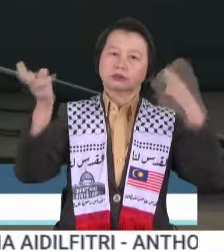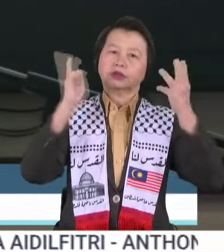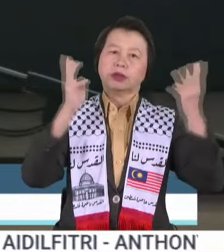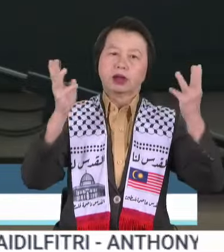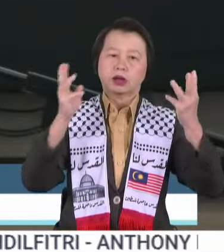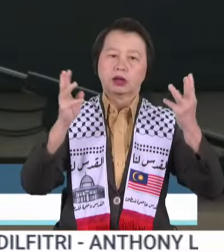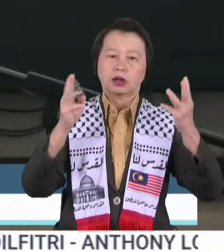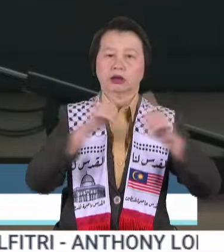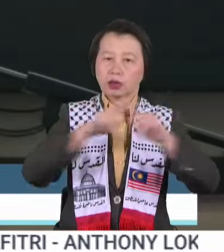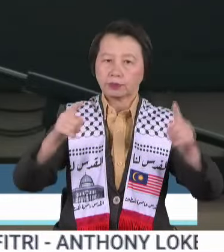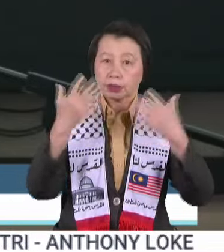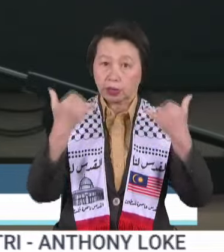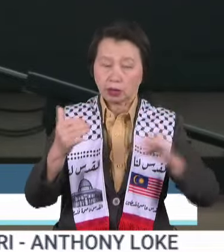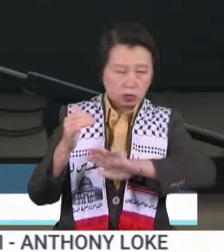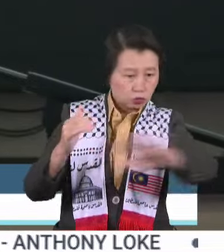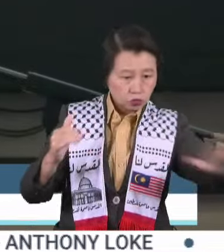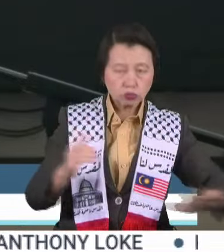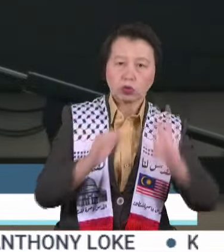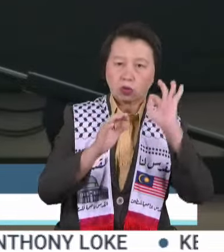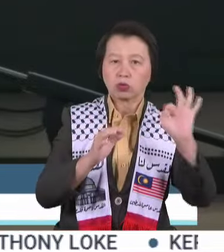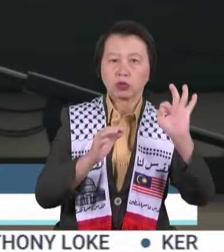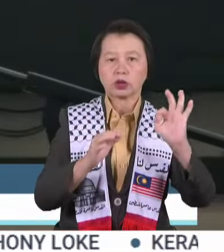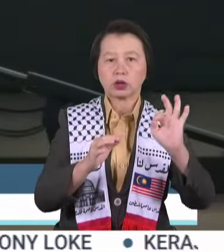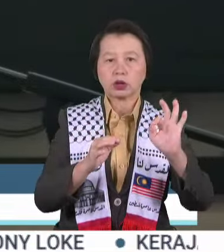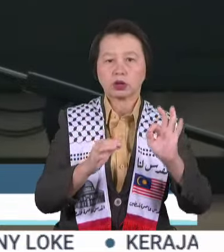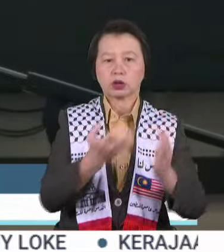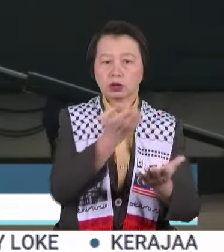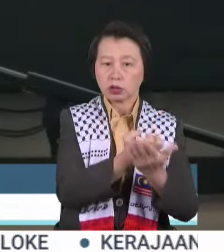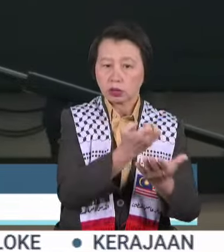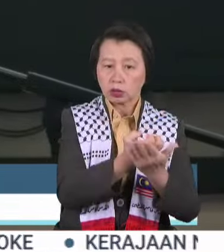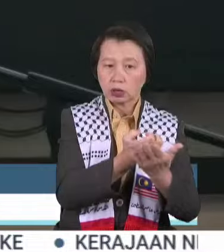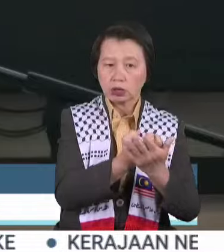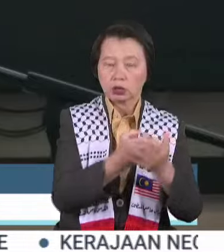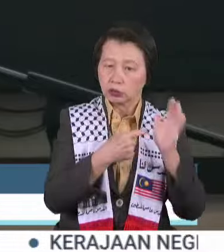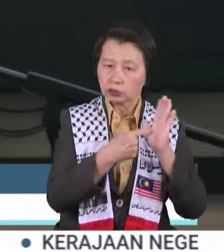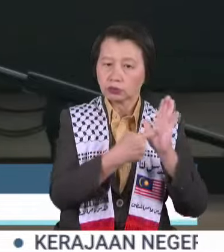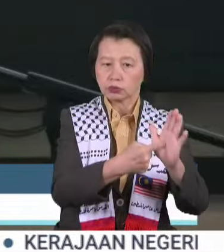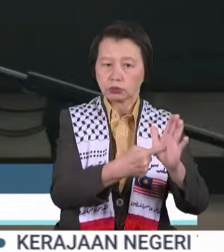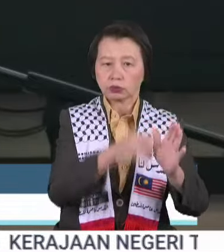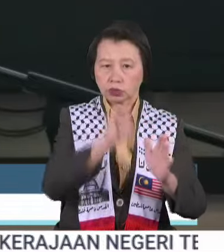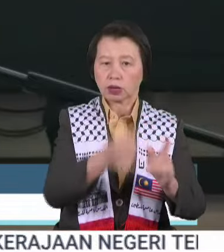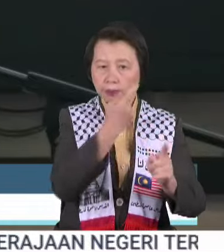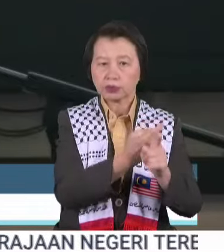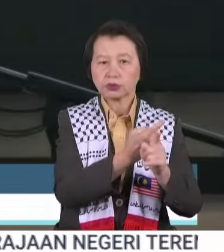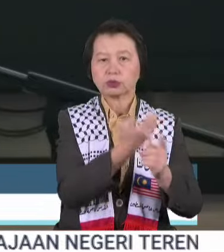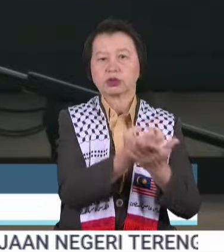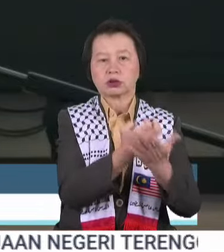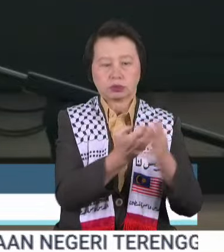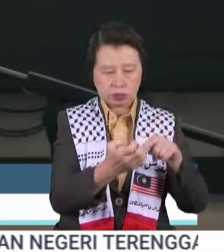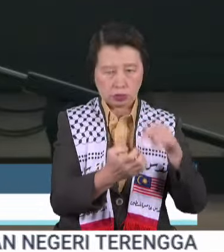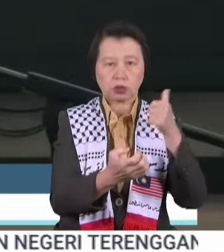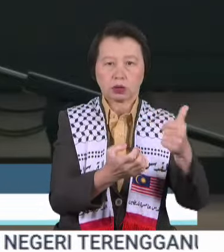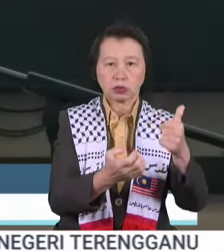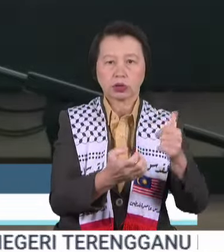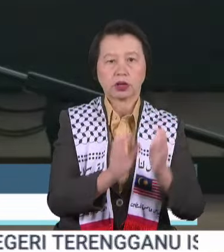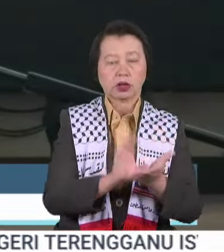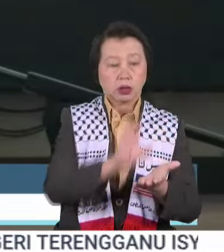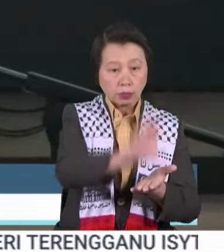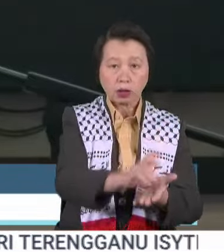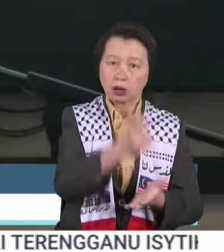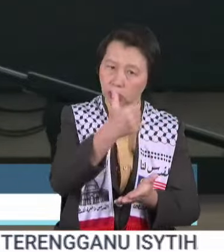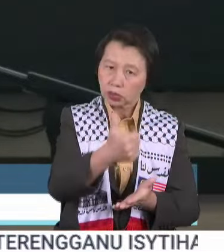angka dan data ekonomi menunjukkan kita di landasan yang betul. Sebab